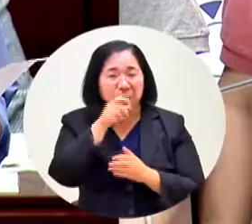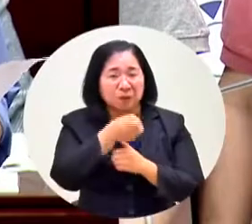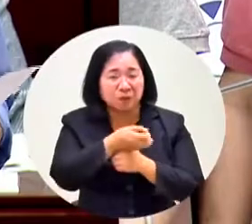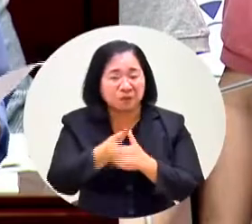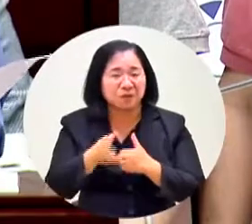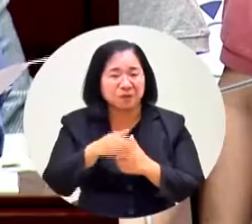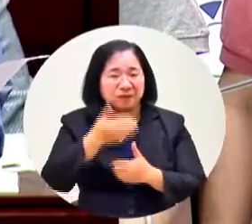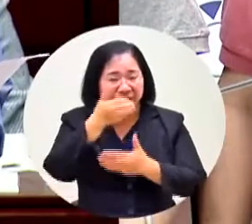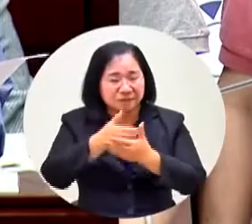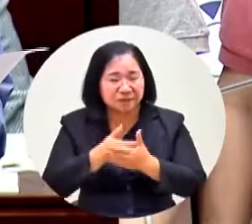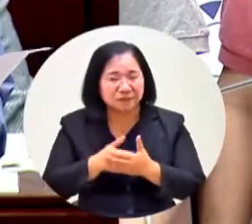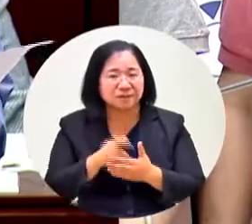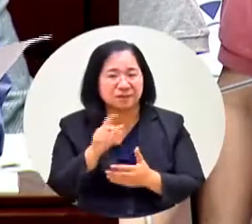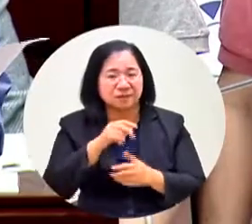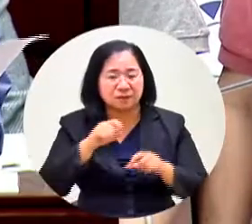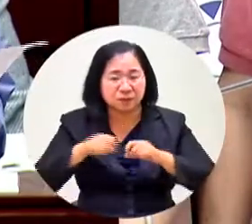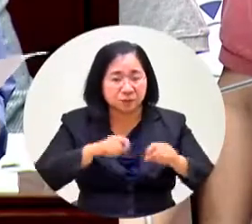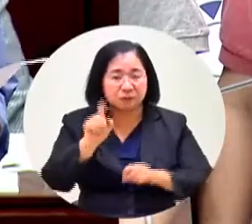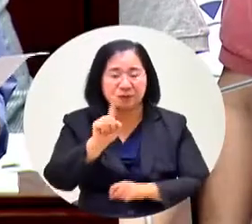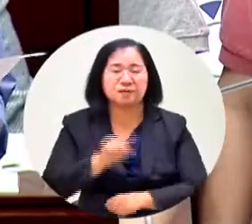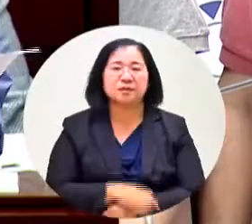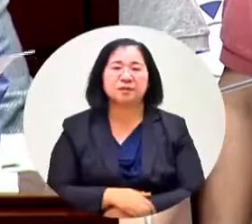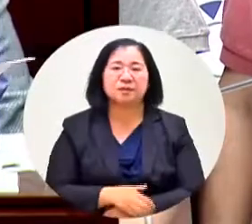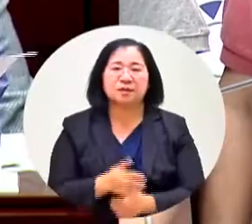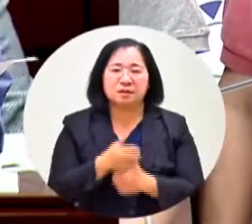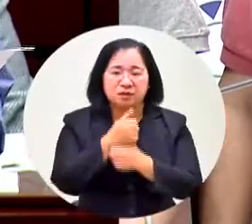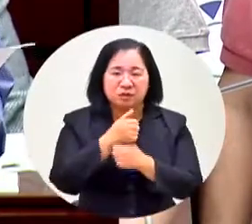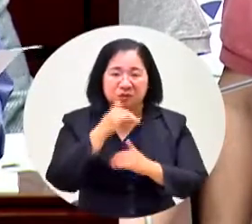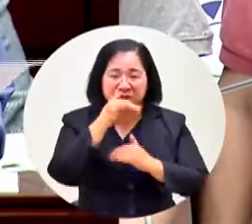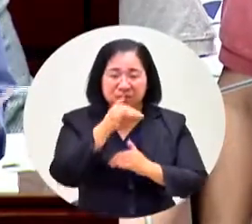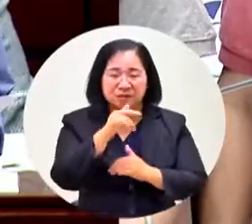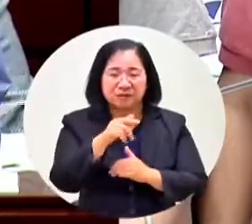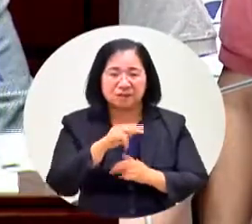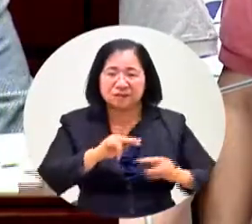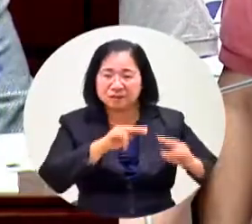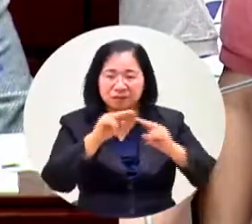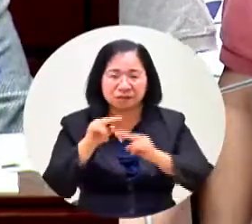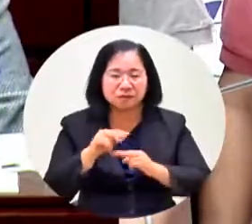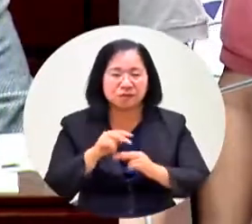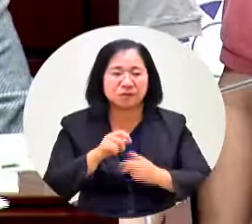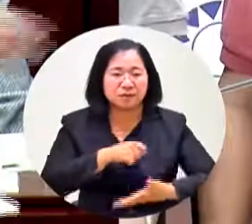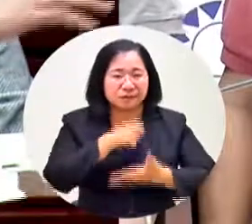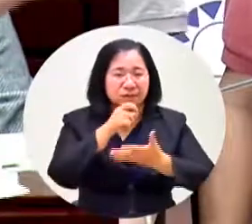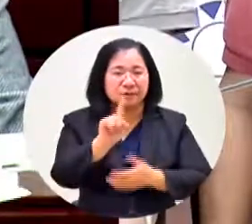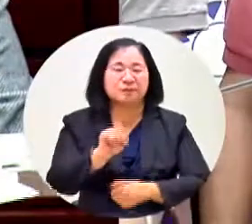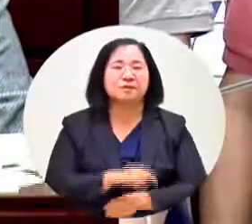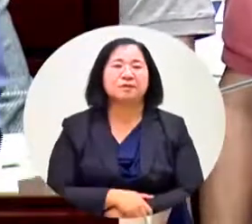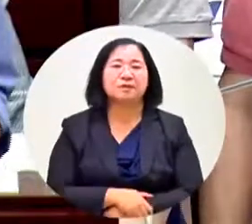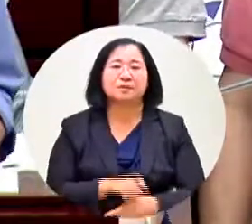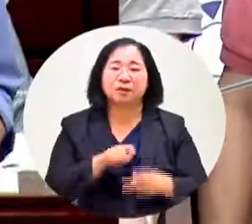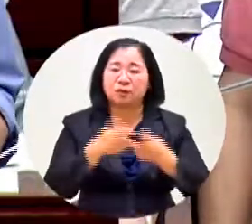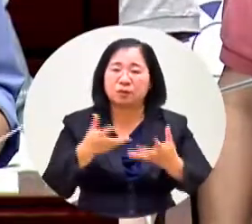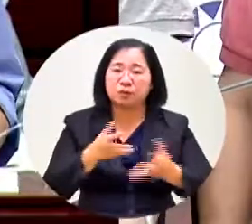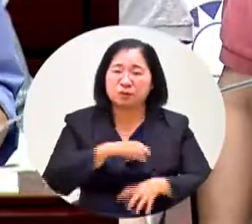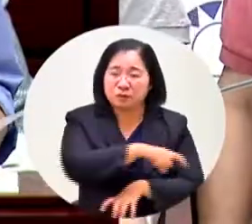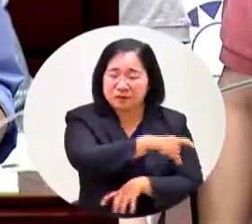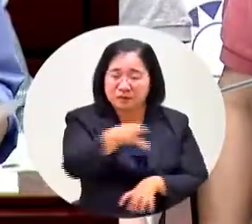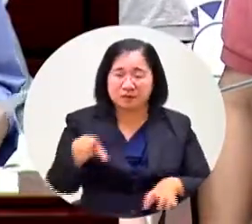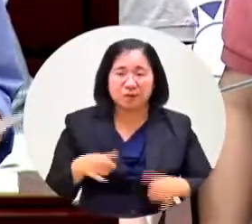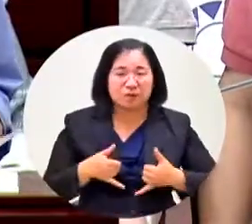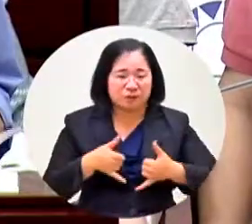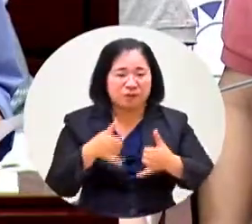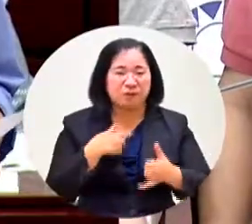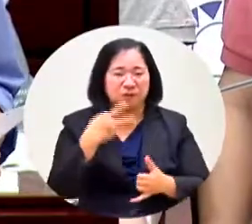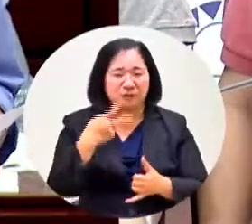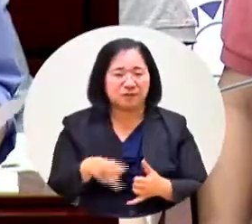可行性评估，我们也请环保局关于空气污染检底的规划以及总量管制的